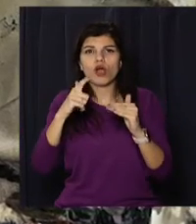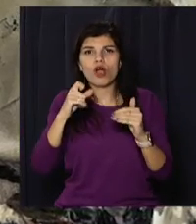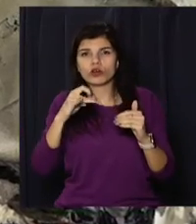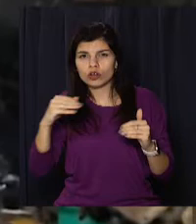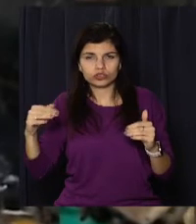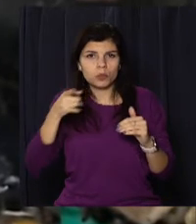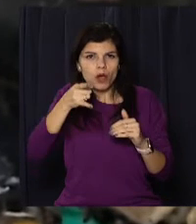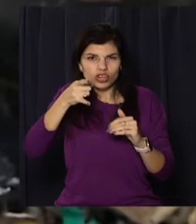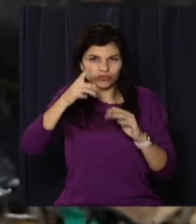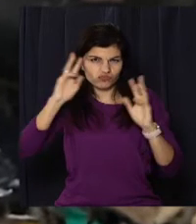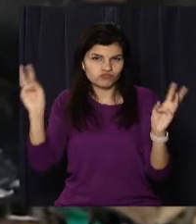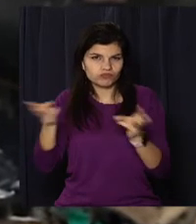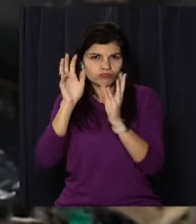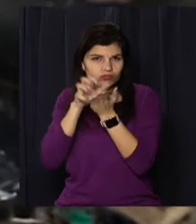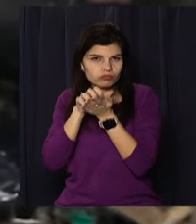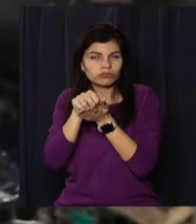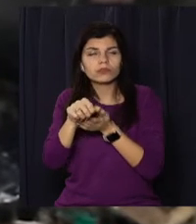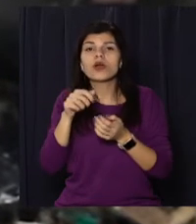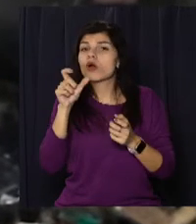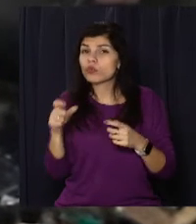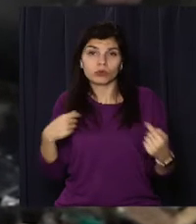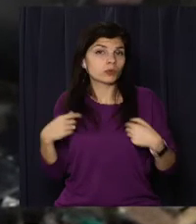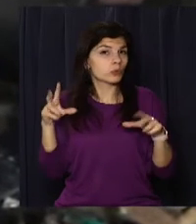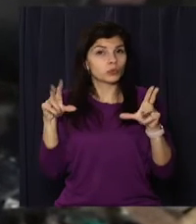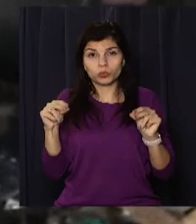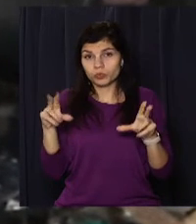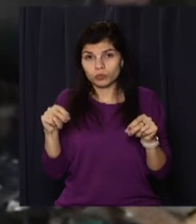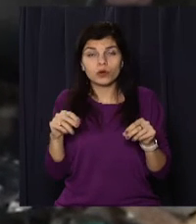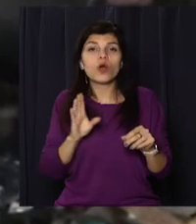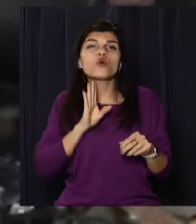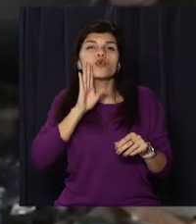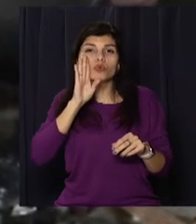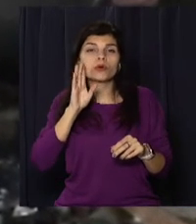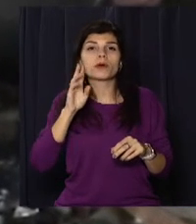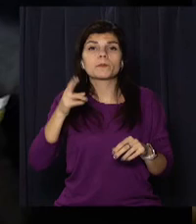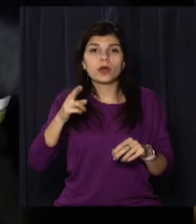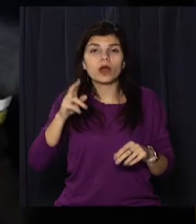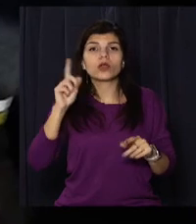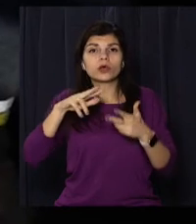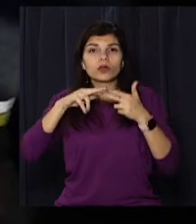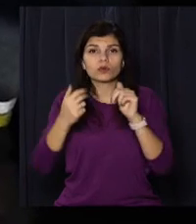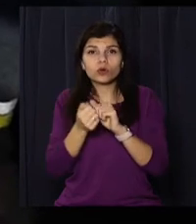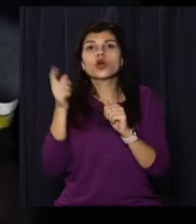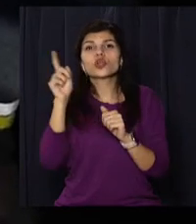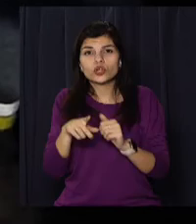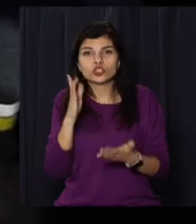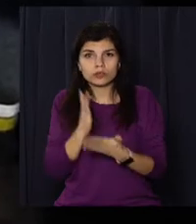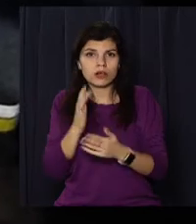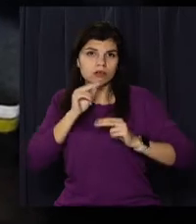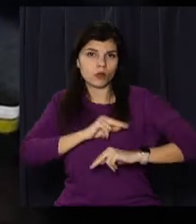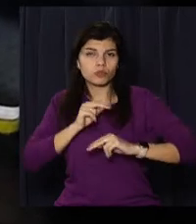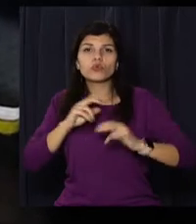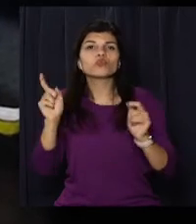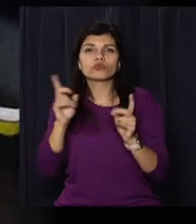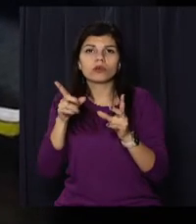й автівка всередині. Обійшлося без постраждалих. І зранку п'ятниці вогнеборці Кам'янського також мали роботу.